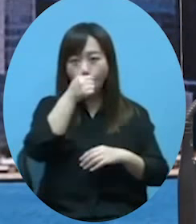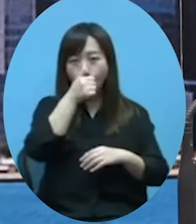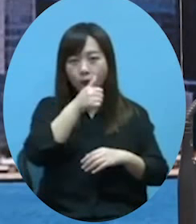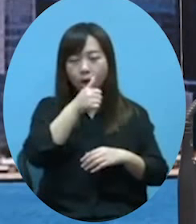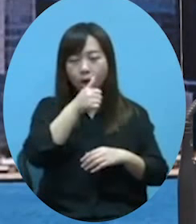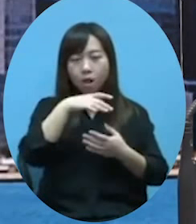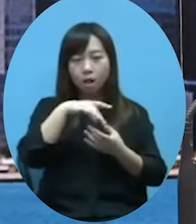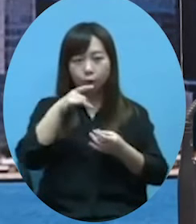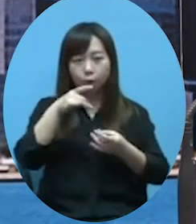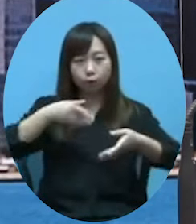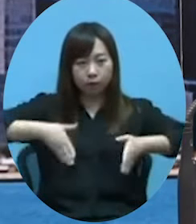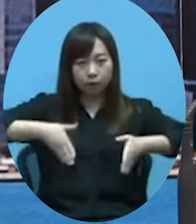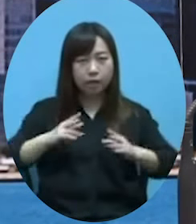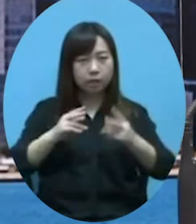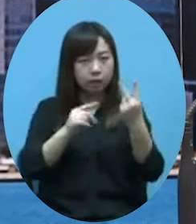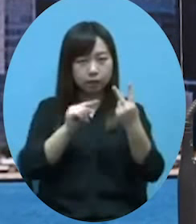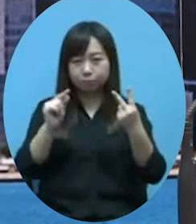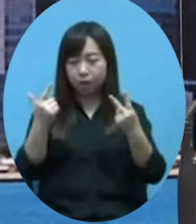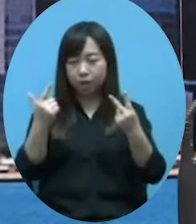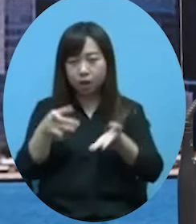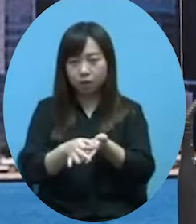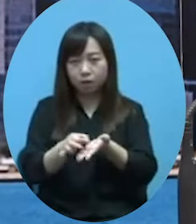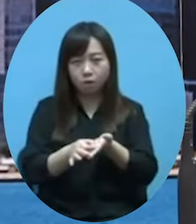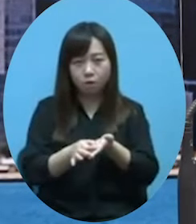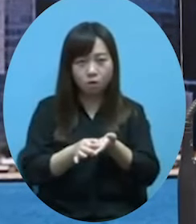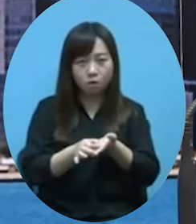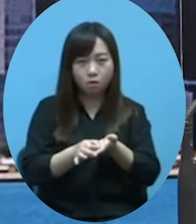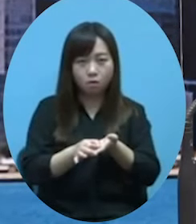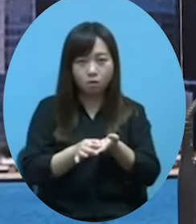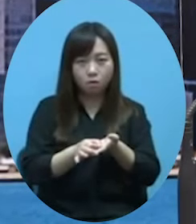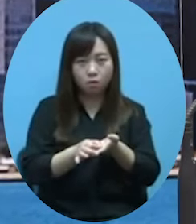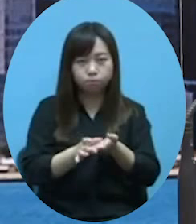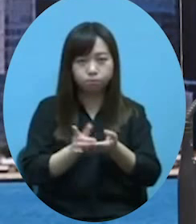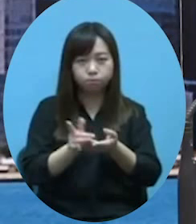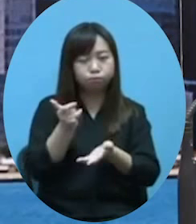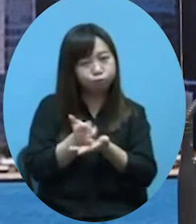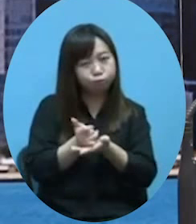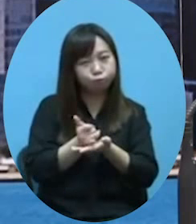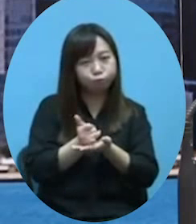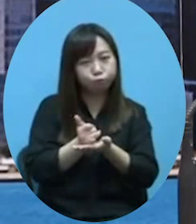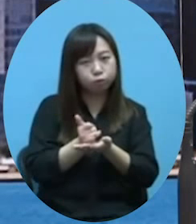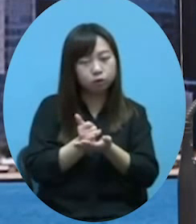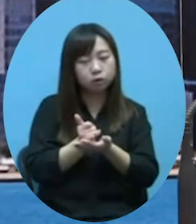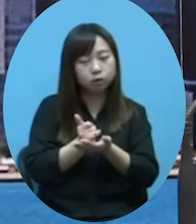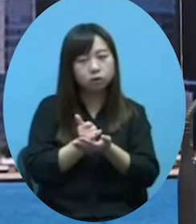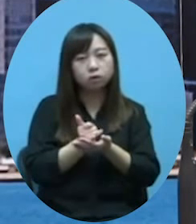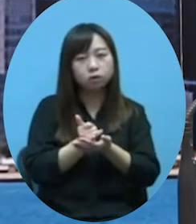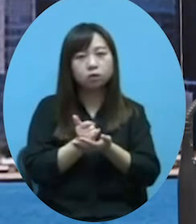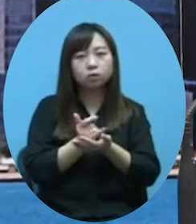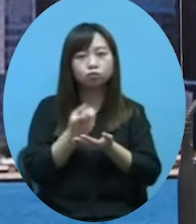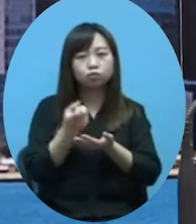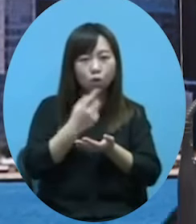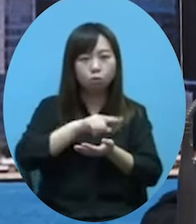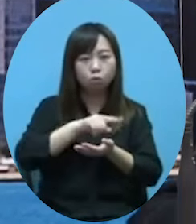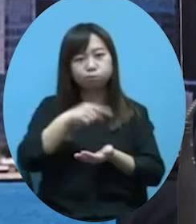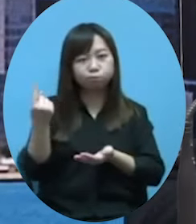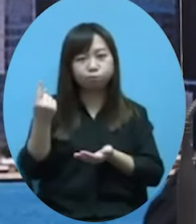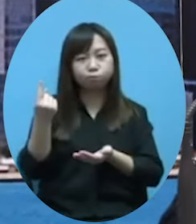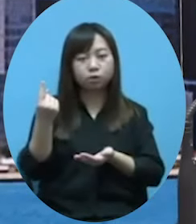街2至8號一個地方就逗留了一陣子然後就去了這個